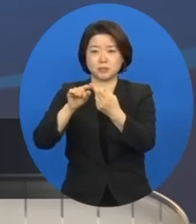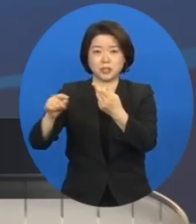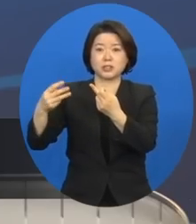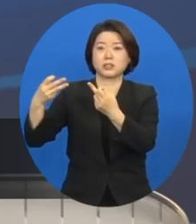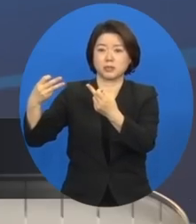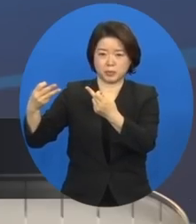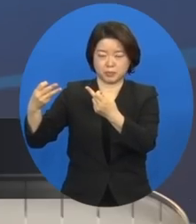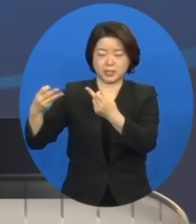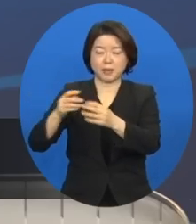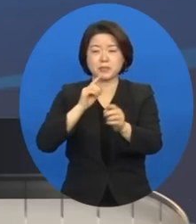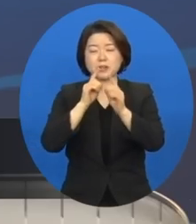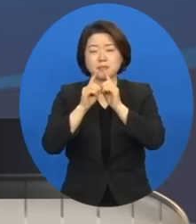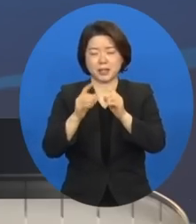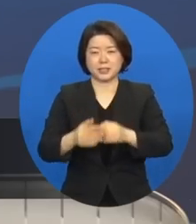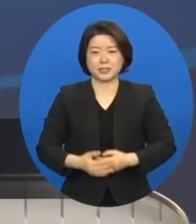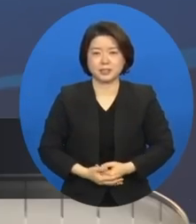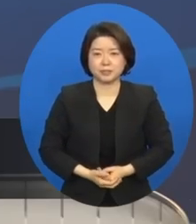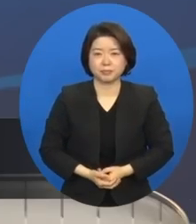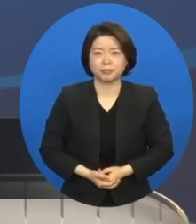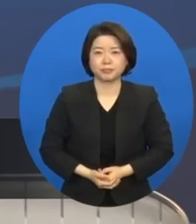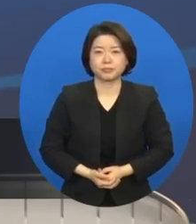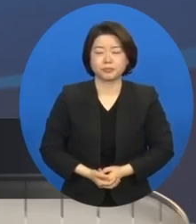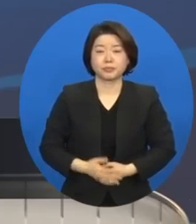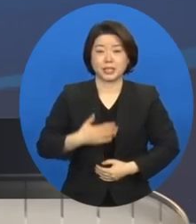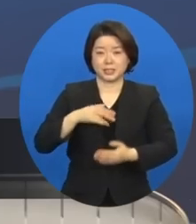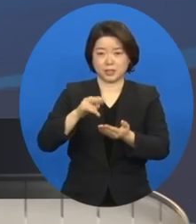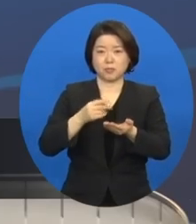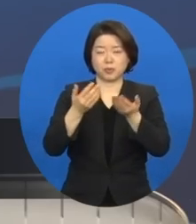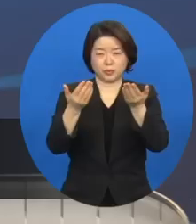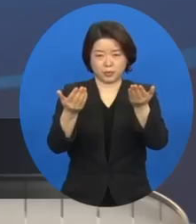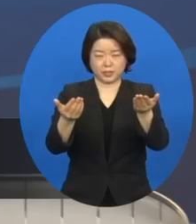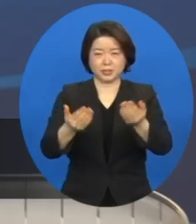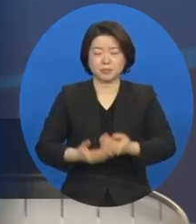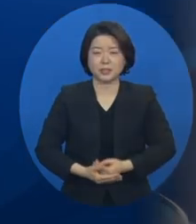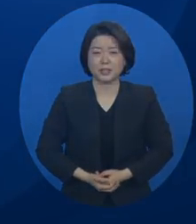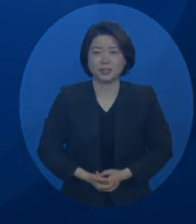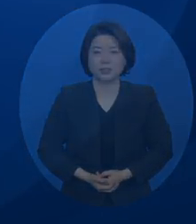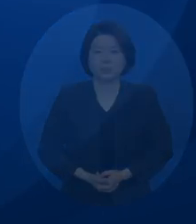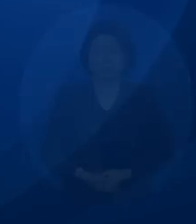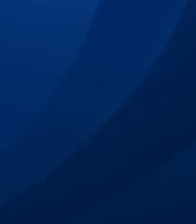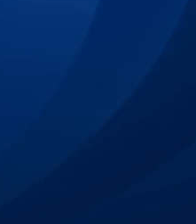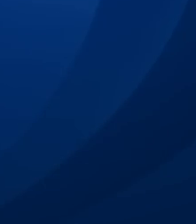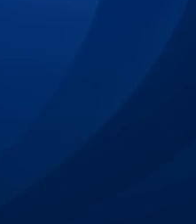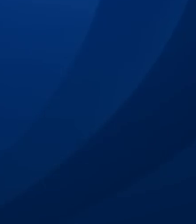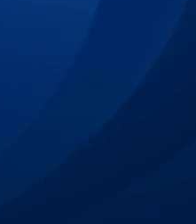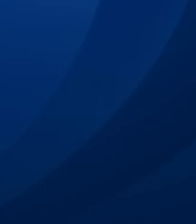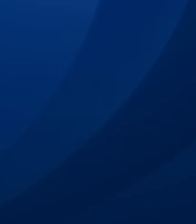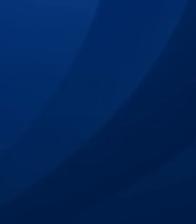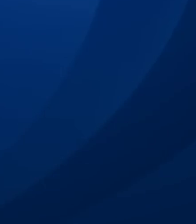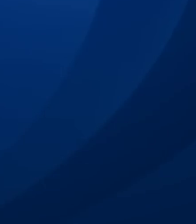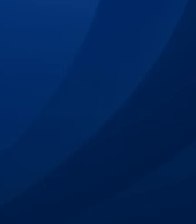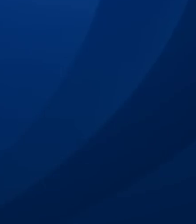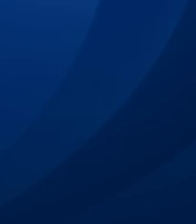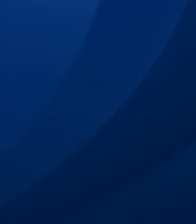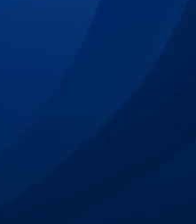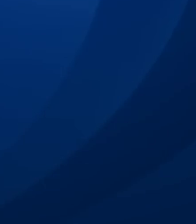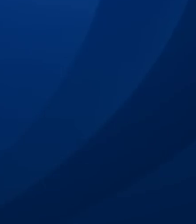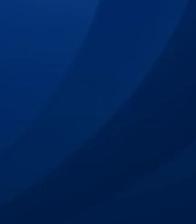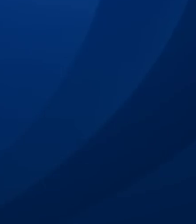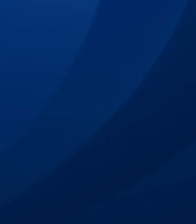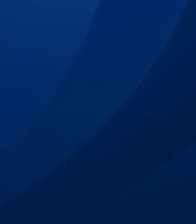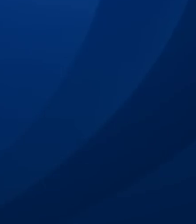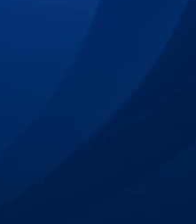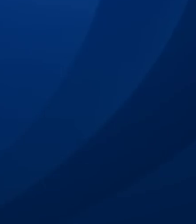12절에서 13절까지의 말씀입니다. 제가 봉독해 드리도록 하겠습니다. 그는 허물과